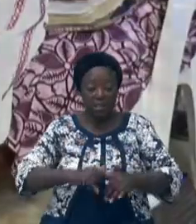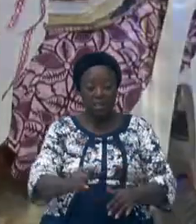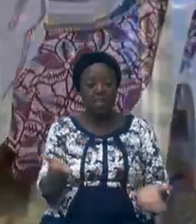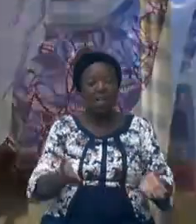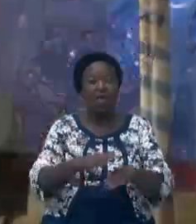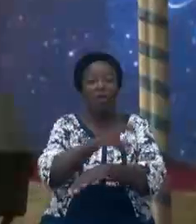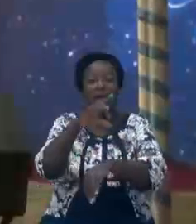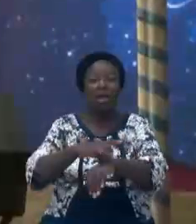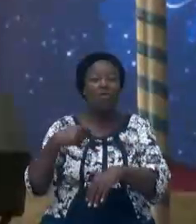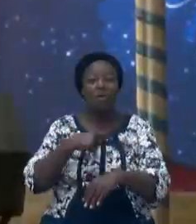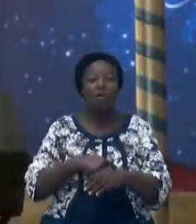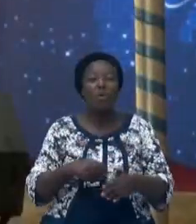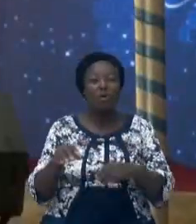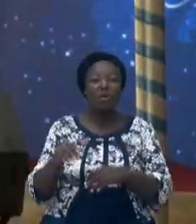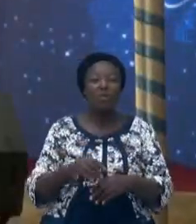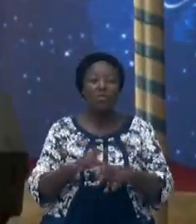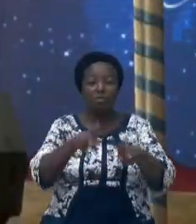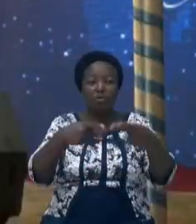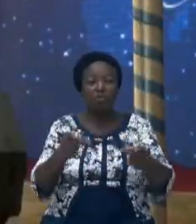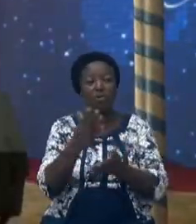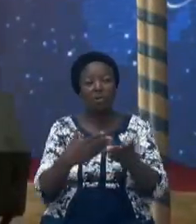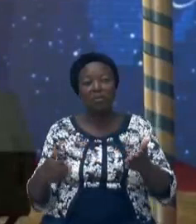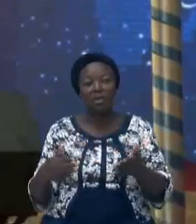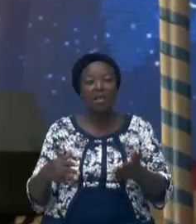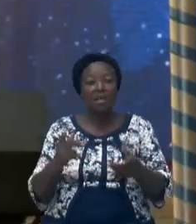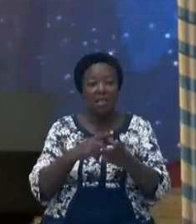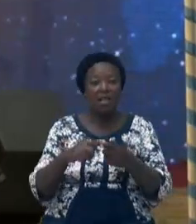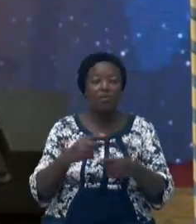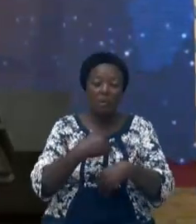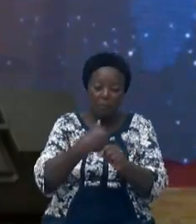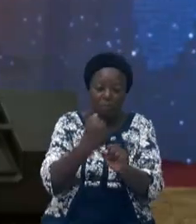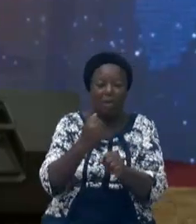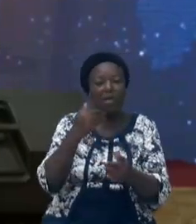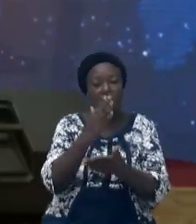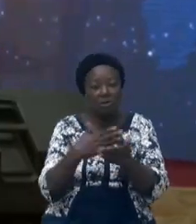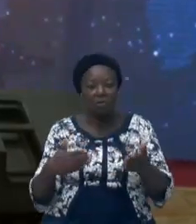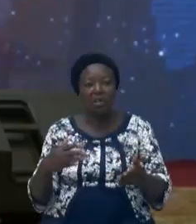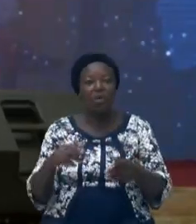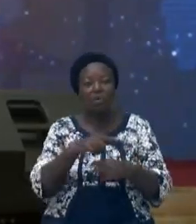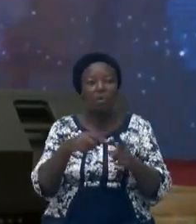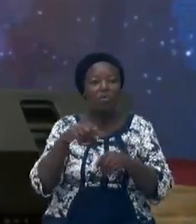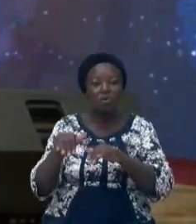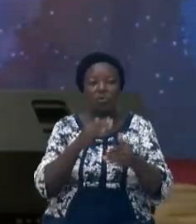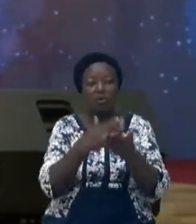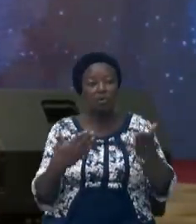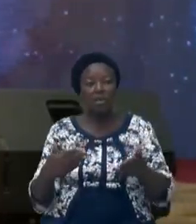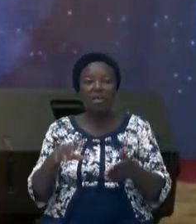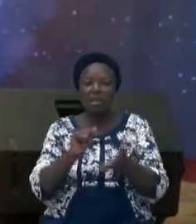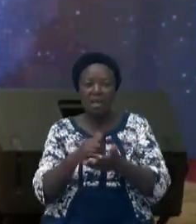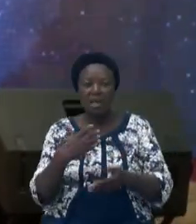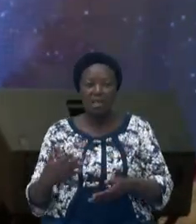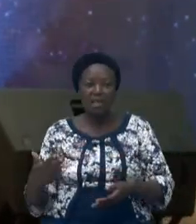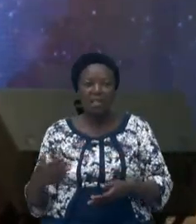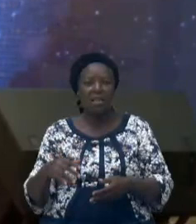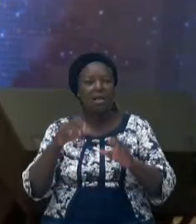jour négative nous tous qui sommes dans le monde tant le fabricant quelque chose dont nous créons quelque